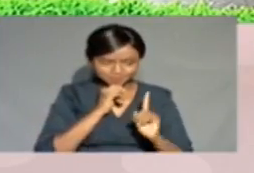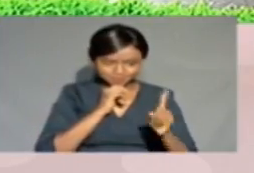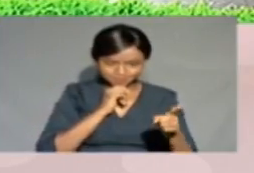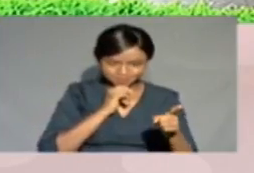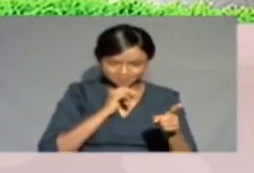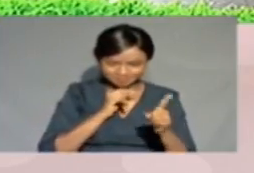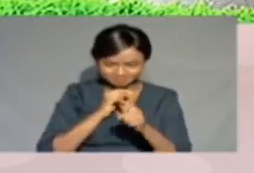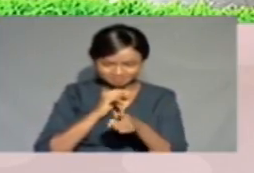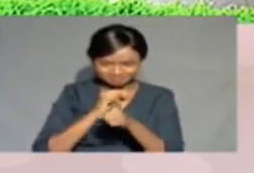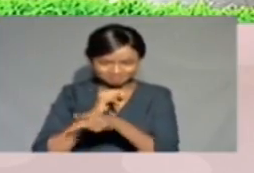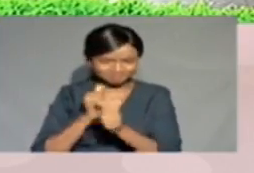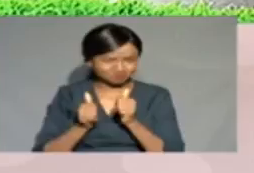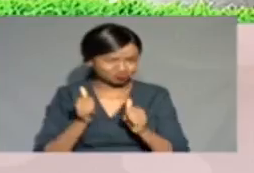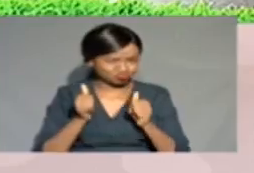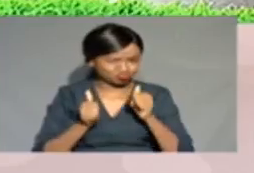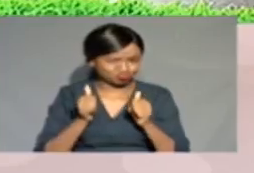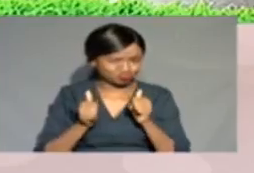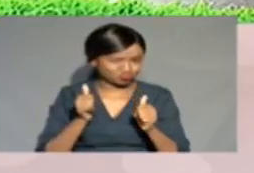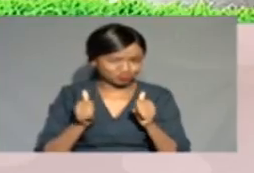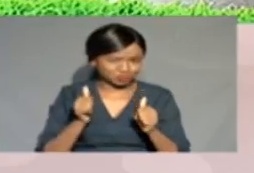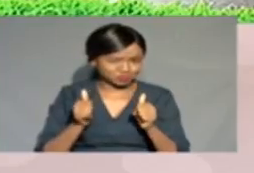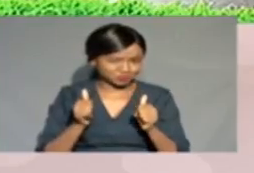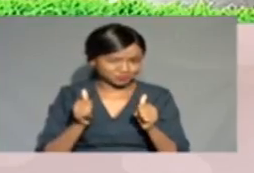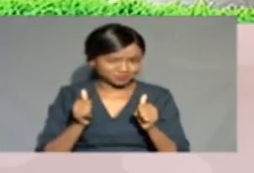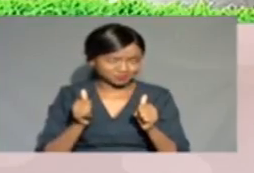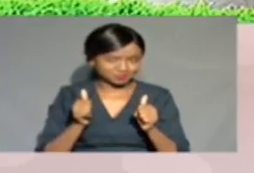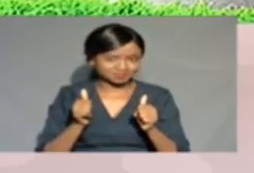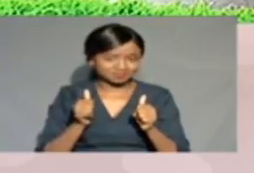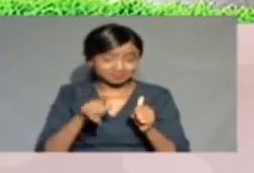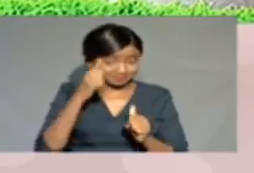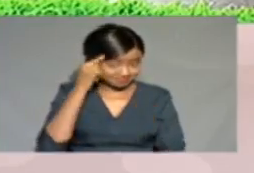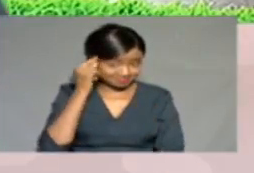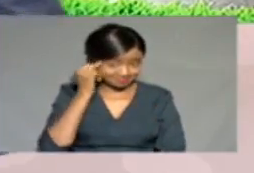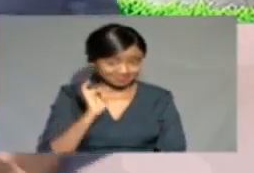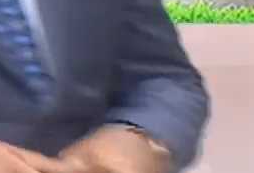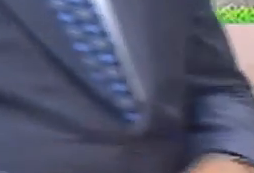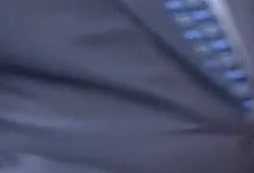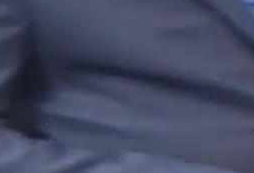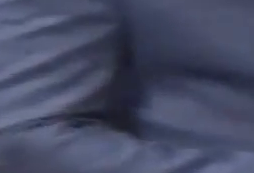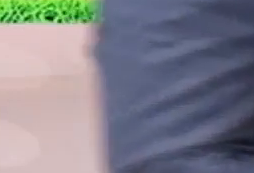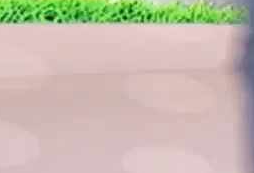Ahera ipi katika tatu hizo. Wewe tafakari hayo.